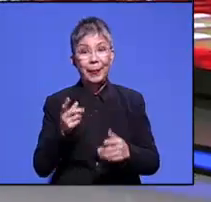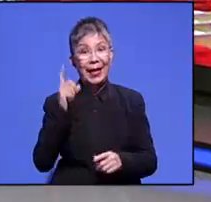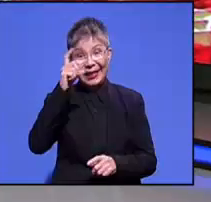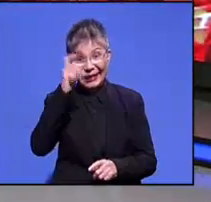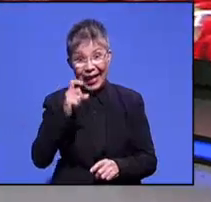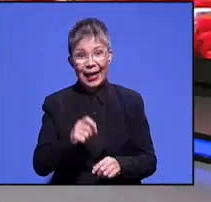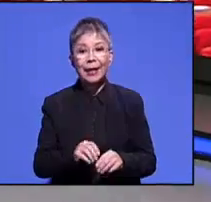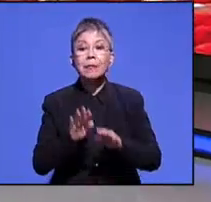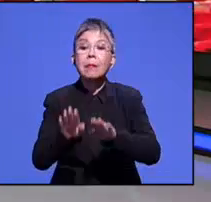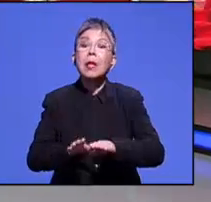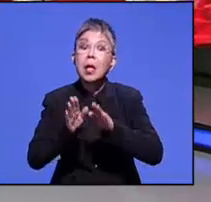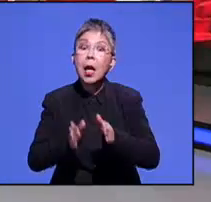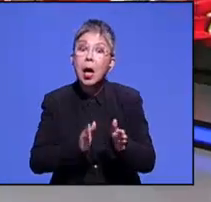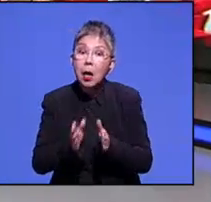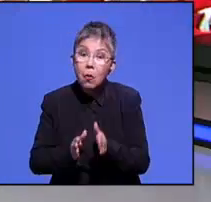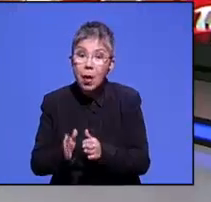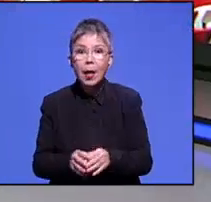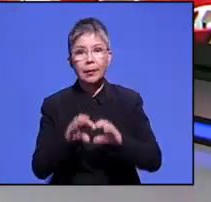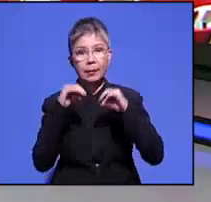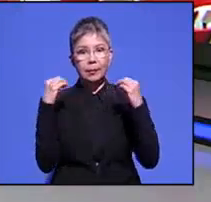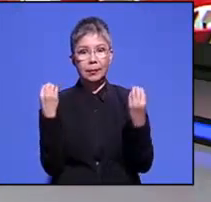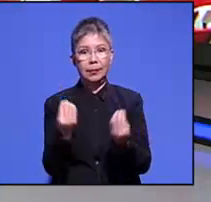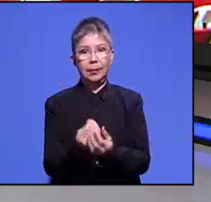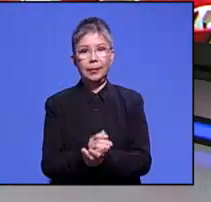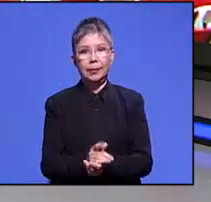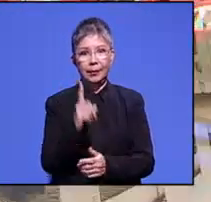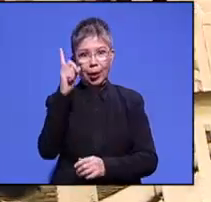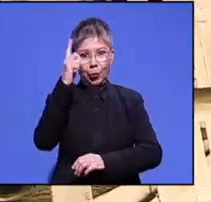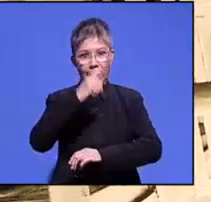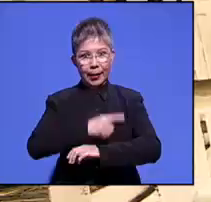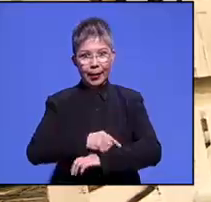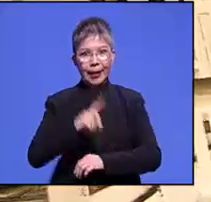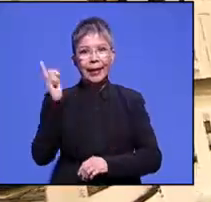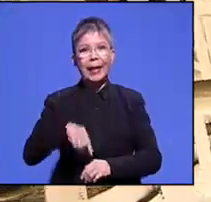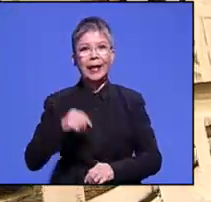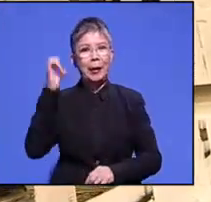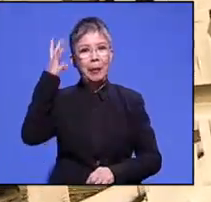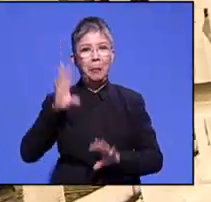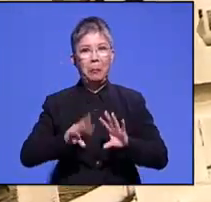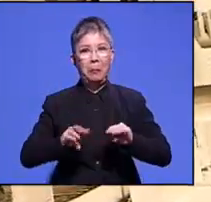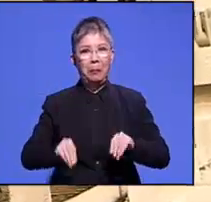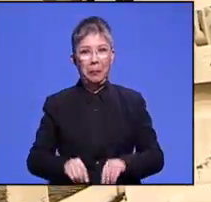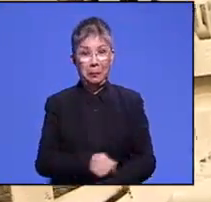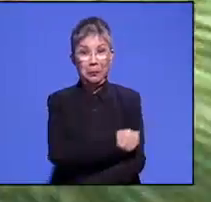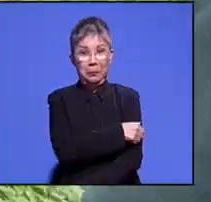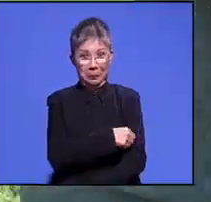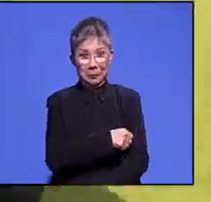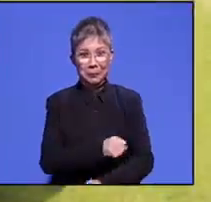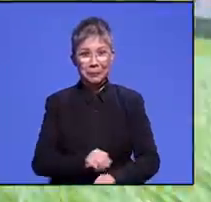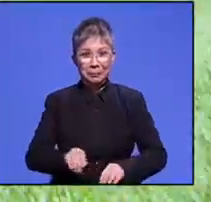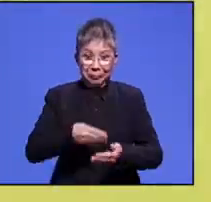terbesar di Indonesia ini Dalam segmen sehari menjadi Hai Seduh